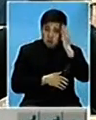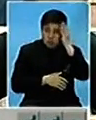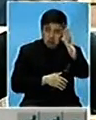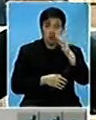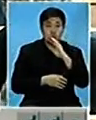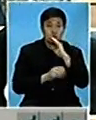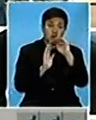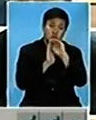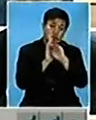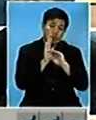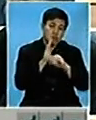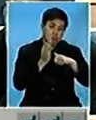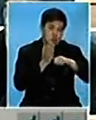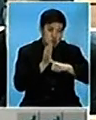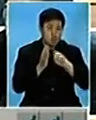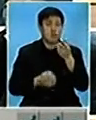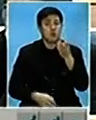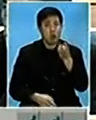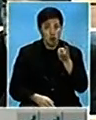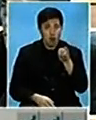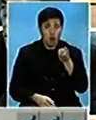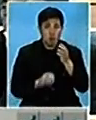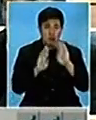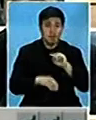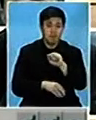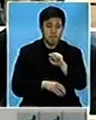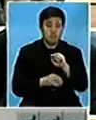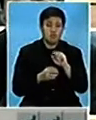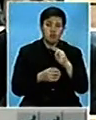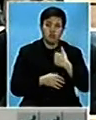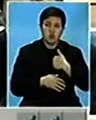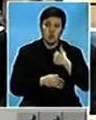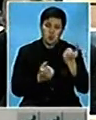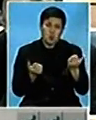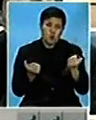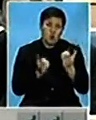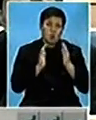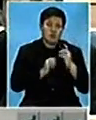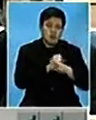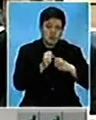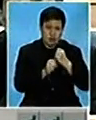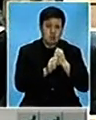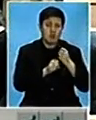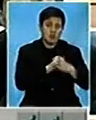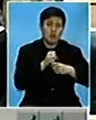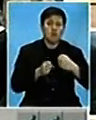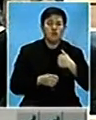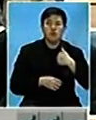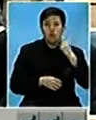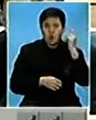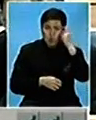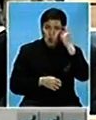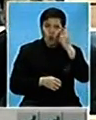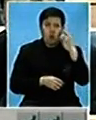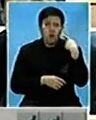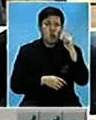าใช้นโยบายการรับจำนำข้าวแบบนี้ผมเป็นลูกชาวนาและทำนาอยู่รู้ว่ามันได้ประโย